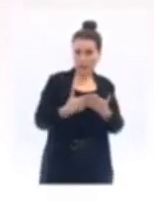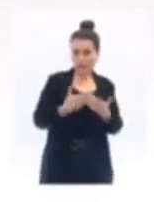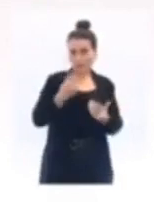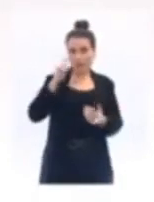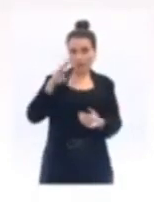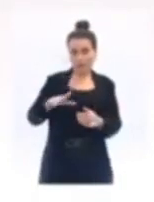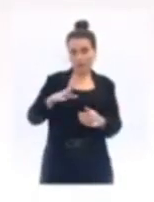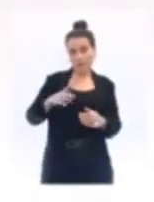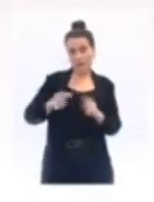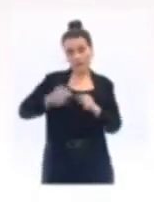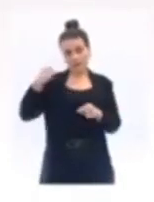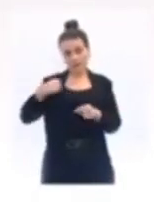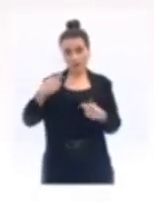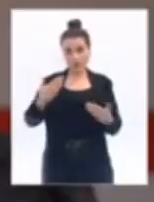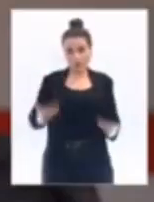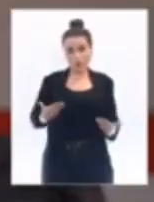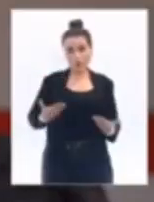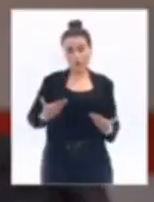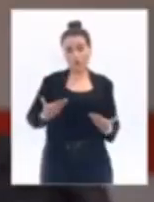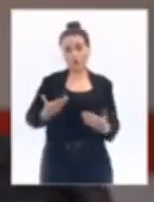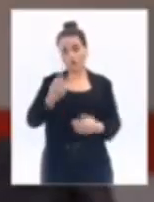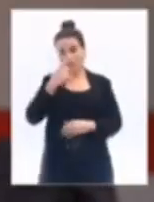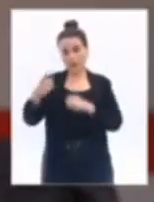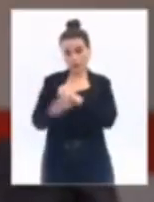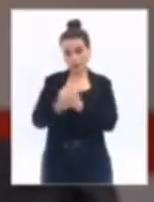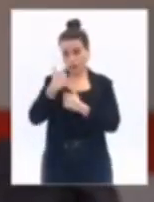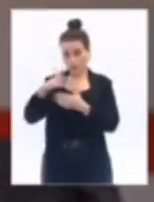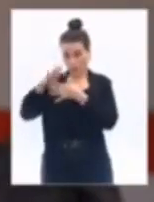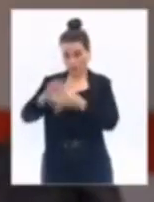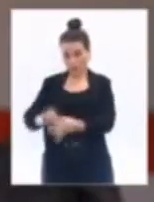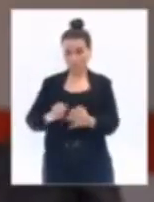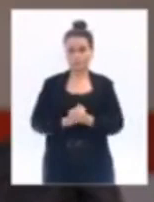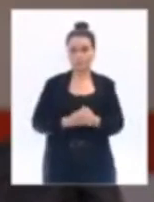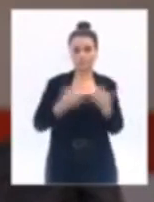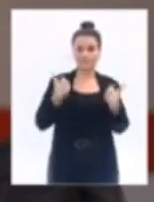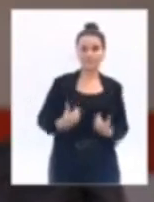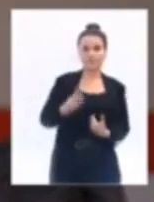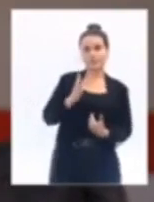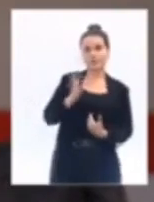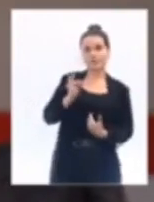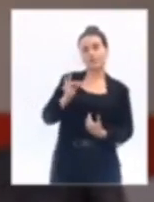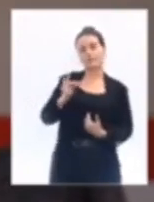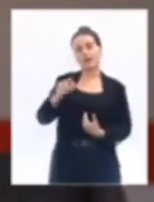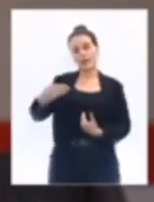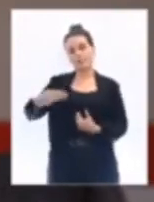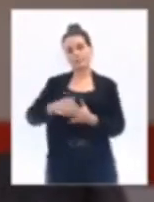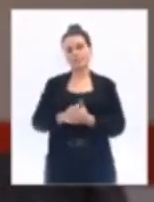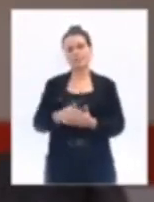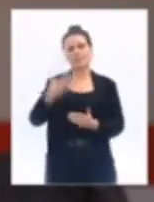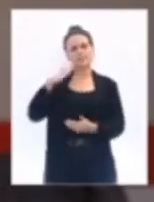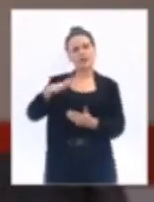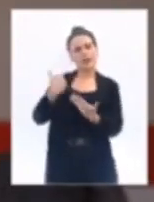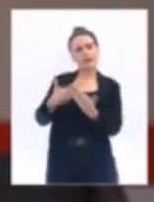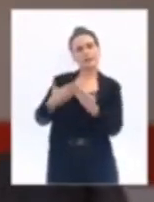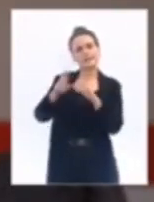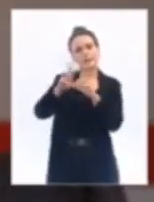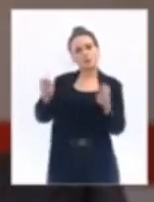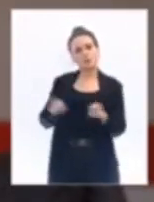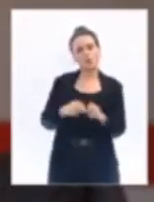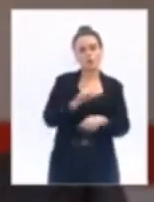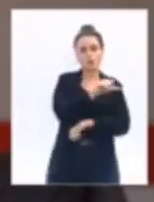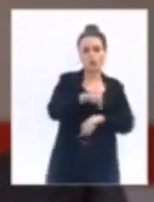4 semaines, 8 semaines, 12 semaines? Jean-François Delfrécy, ce matin, parlait d'un couvre-feu pour Noël. Je vous remercie. Très bien.